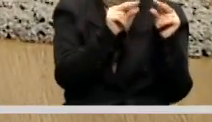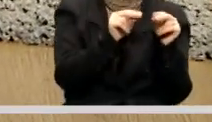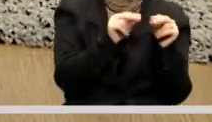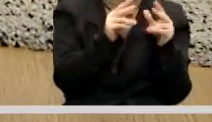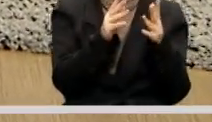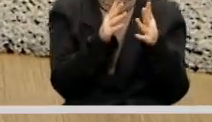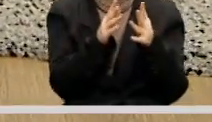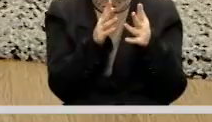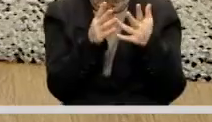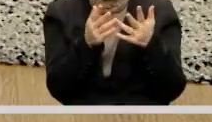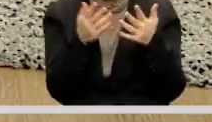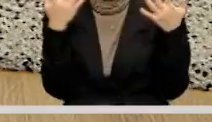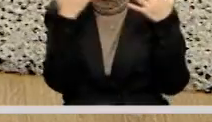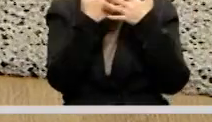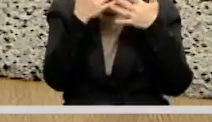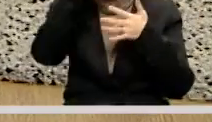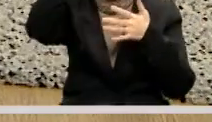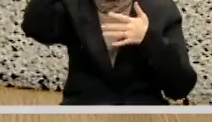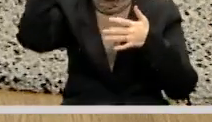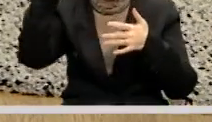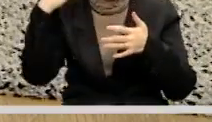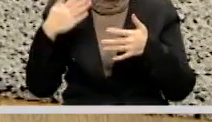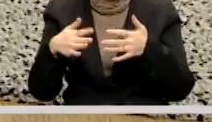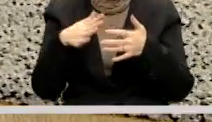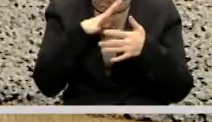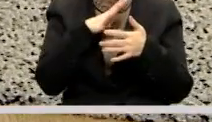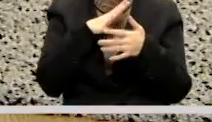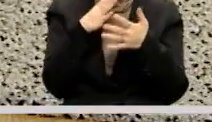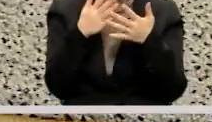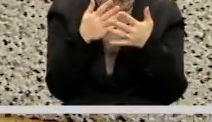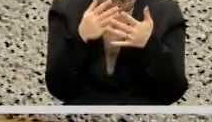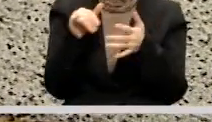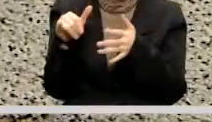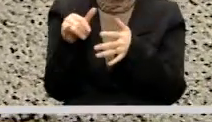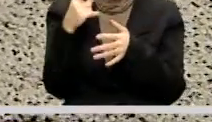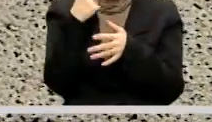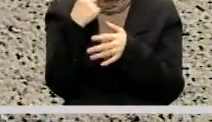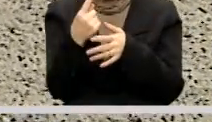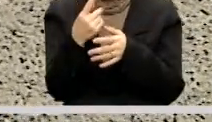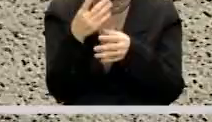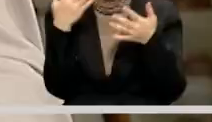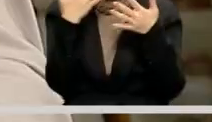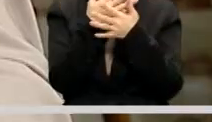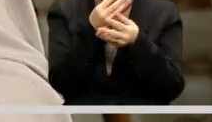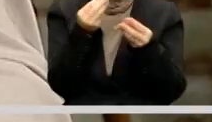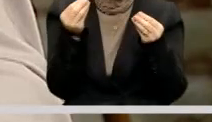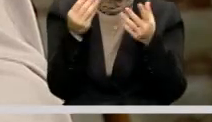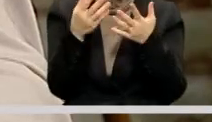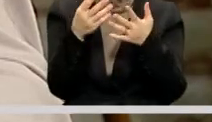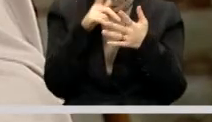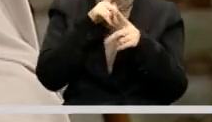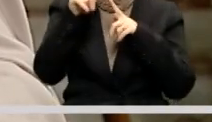var. Yakın eşine soruyorsunuz ya da yakın odada yatan birine. Gece çok horluyor, biz yan odadan bile duyuyoruz diyor. Bu